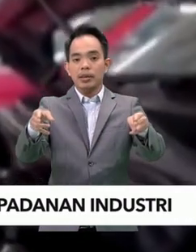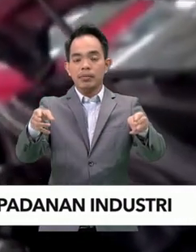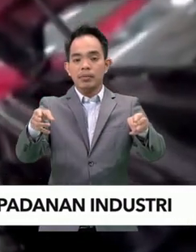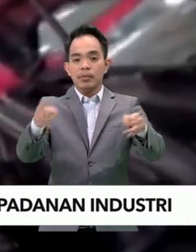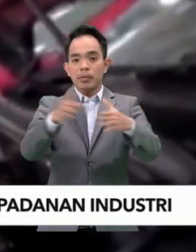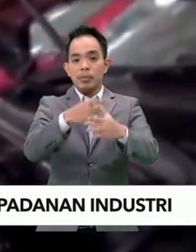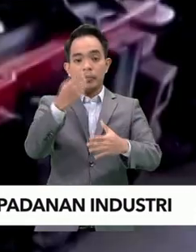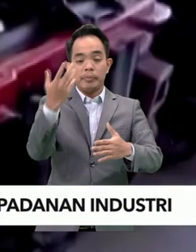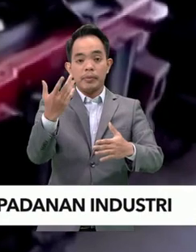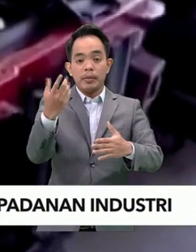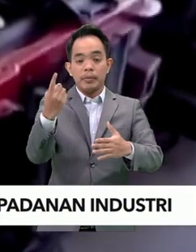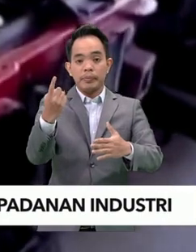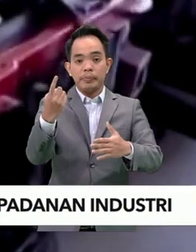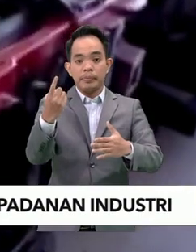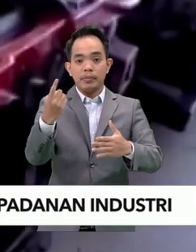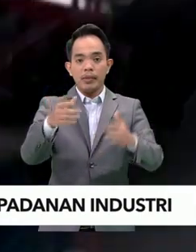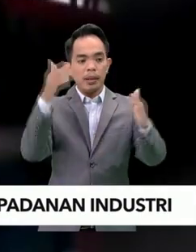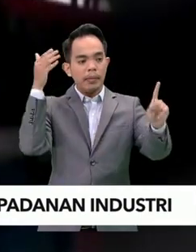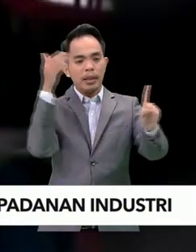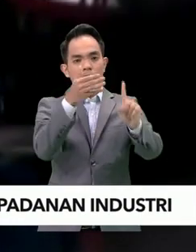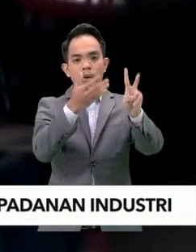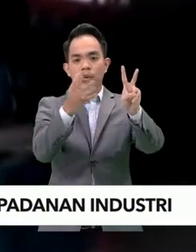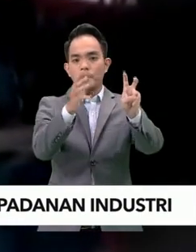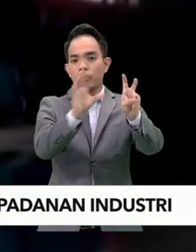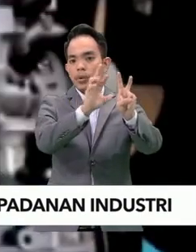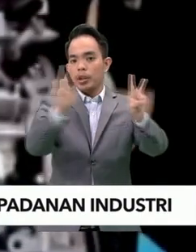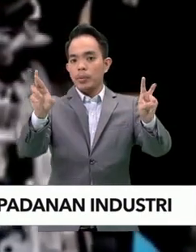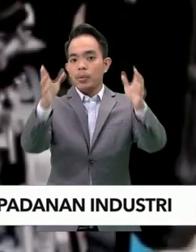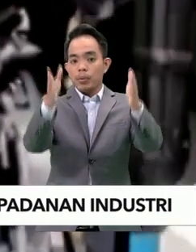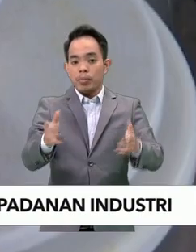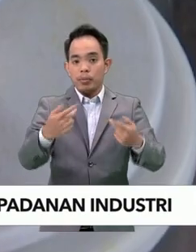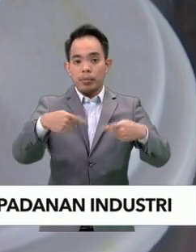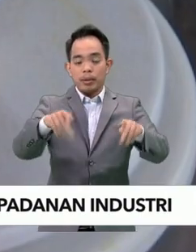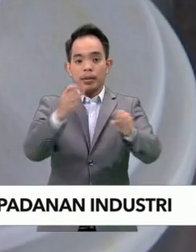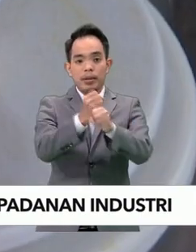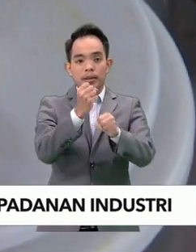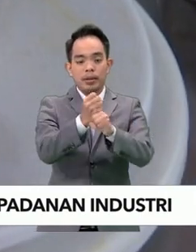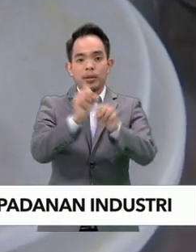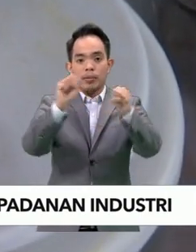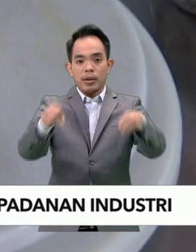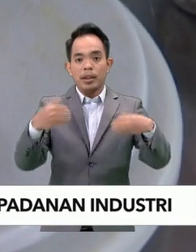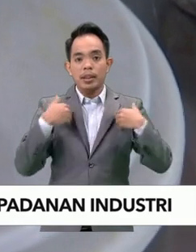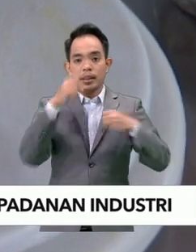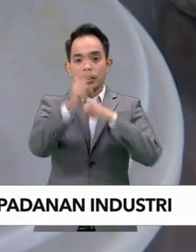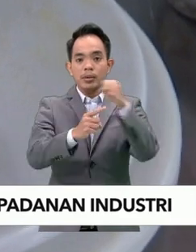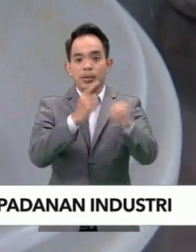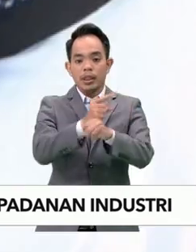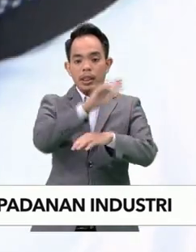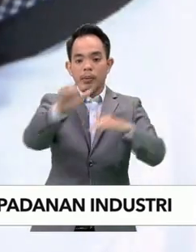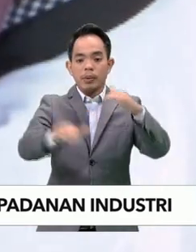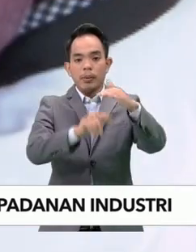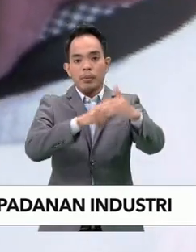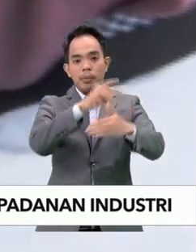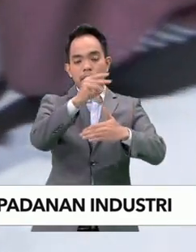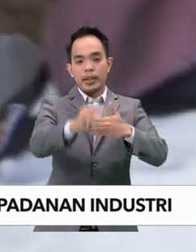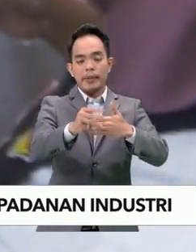berdasarkan perkiraan itu beliau menyasarkan 20.000 peluang pekerjaan dapat dicipta dalam setahun di bawah program ini